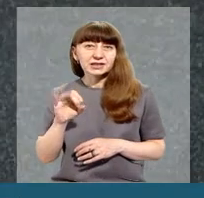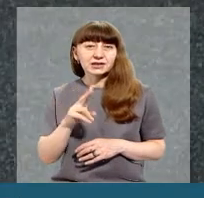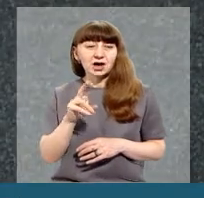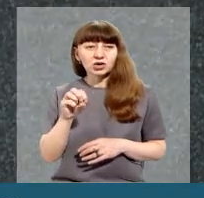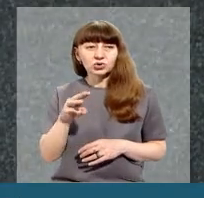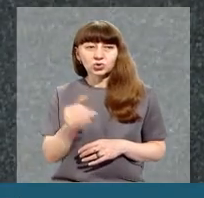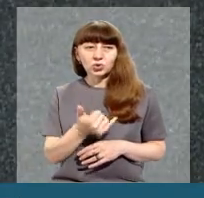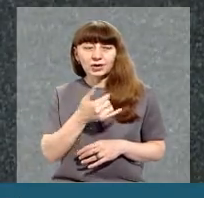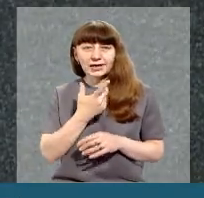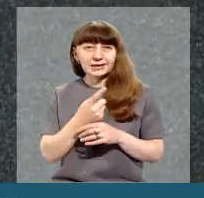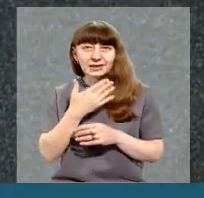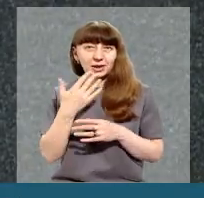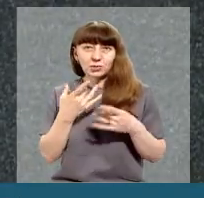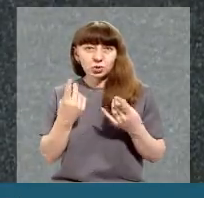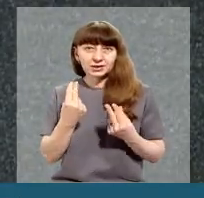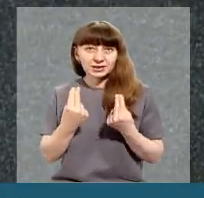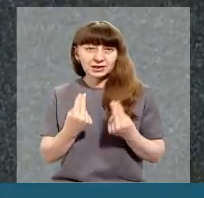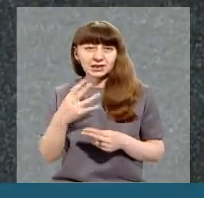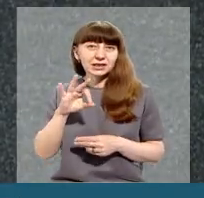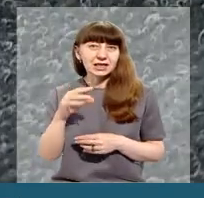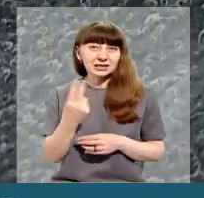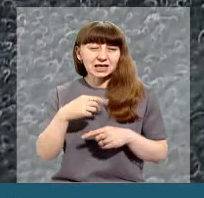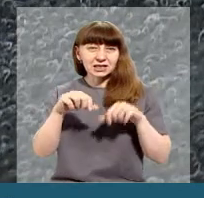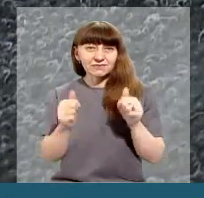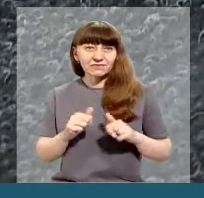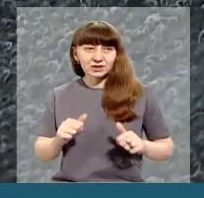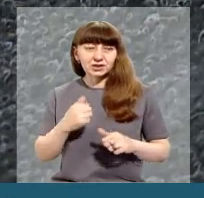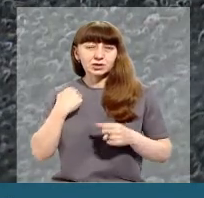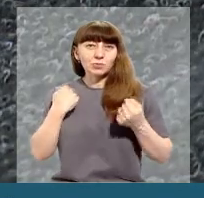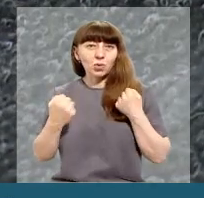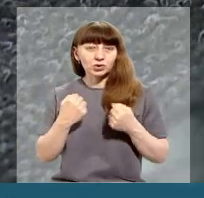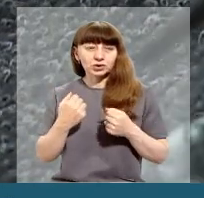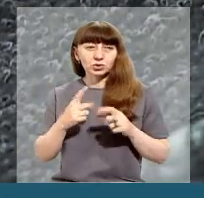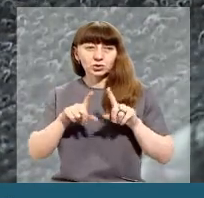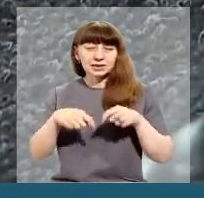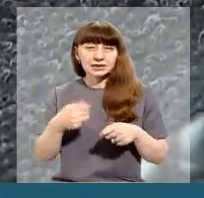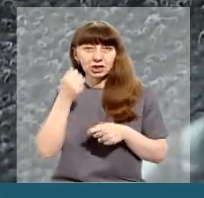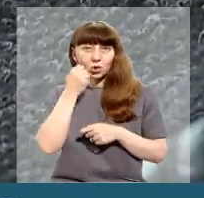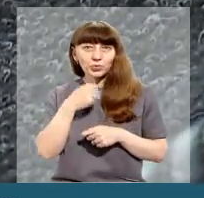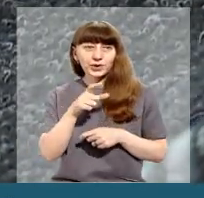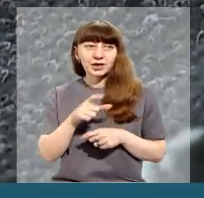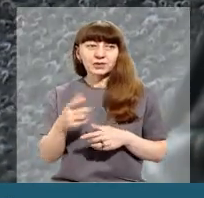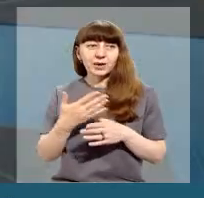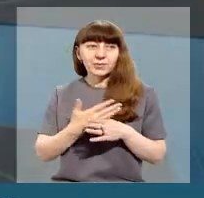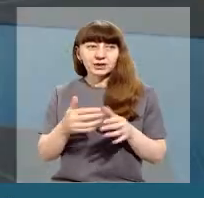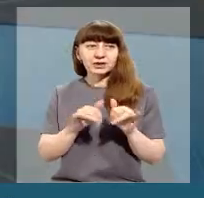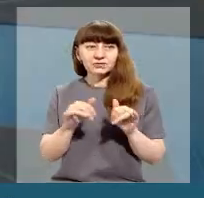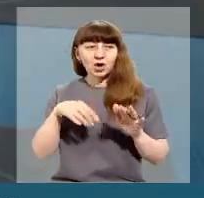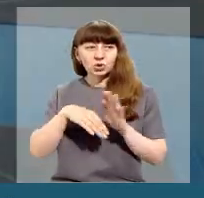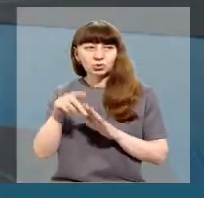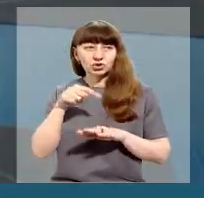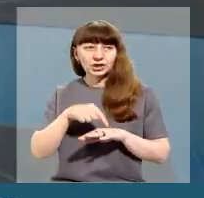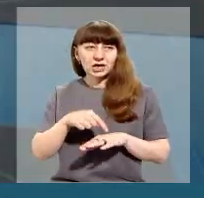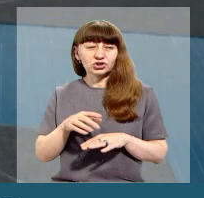игра, а национальный вид спорта, который, как наследие, достался от предков. Он помогает развивать в человеке лучшие